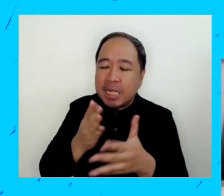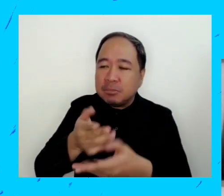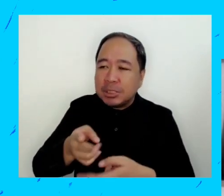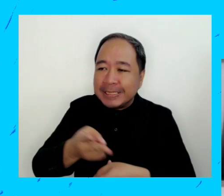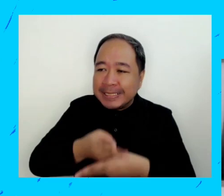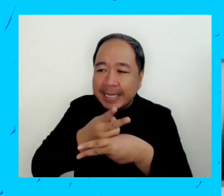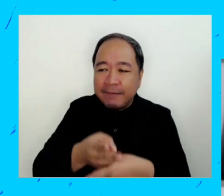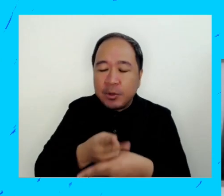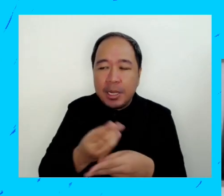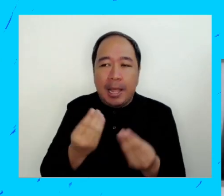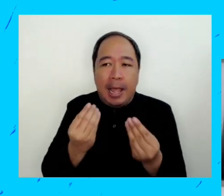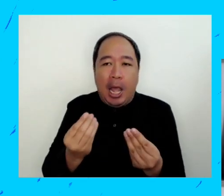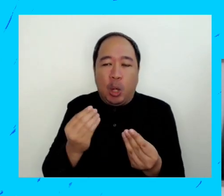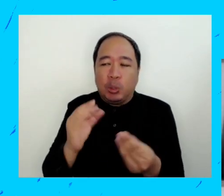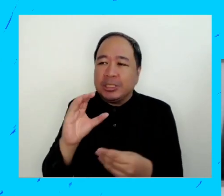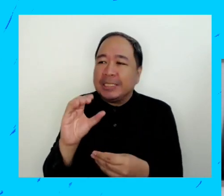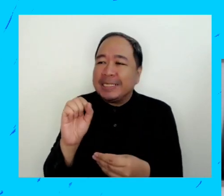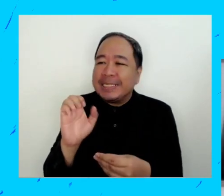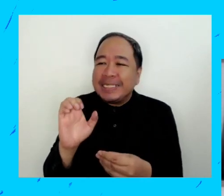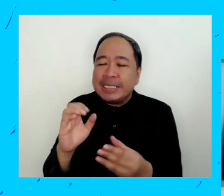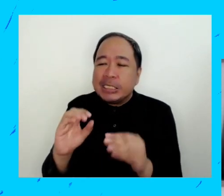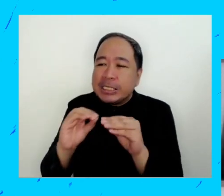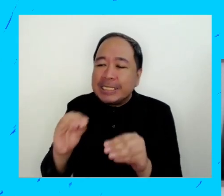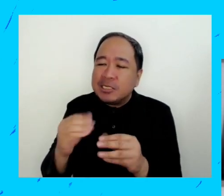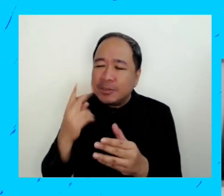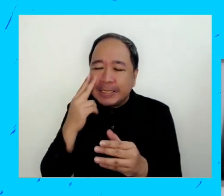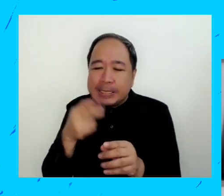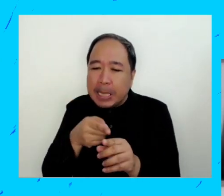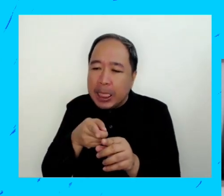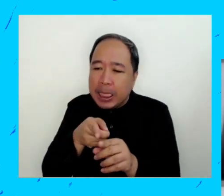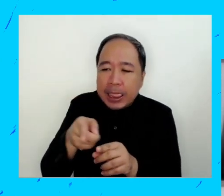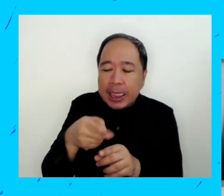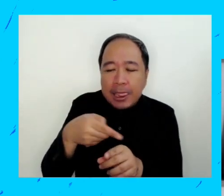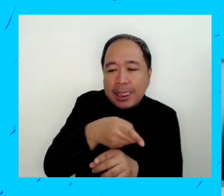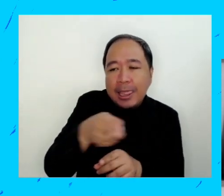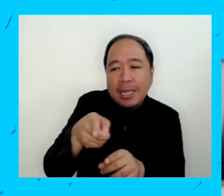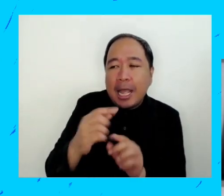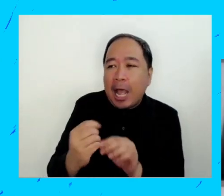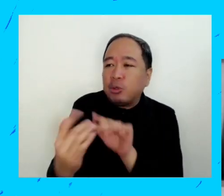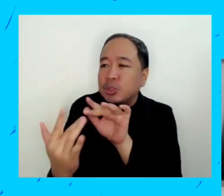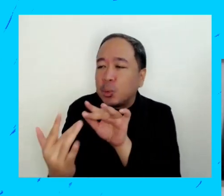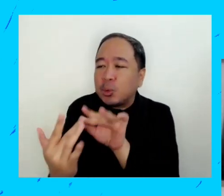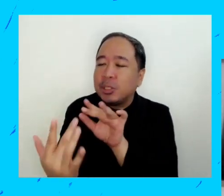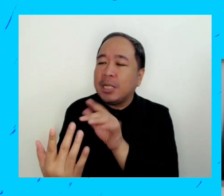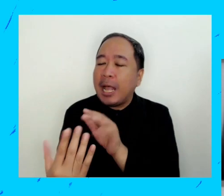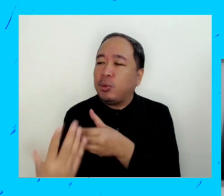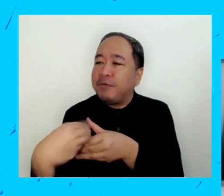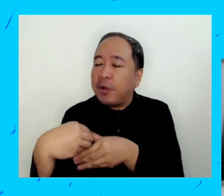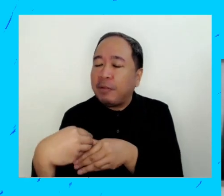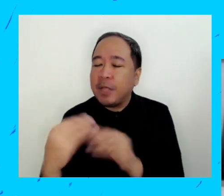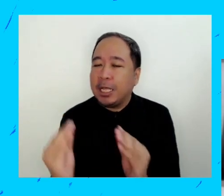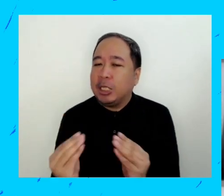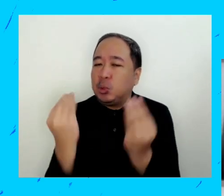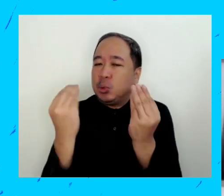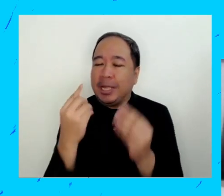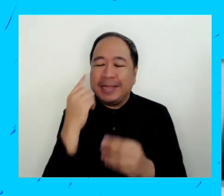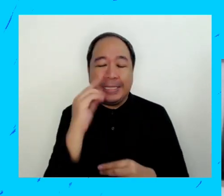certains types de contributions spécifiques sur comment j'aborde ces changements.